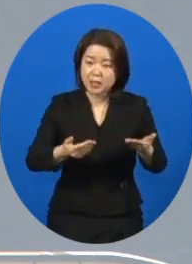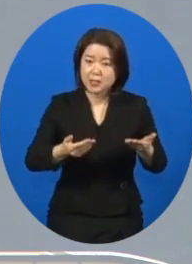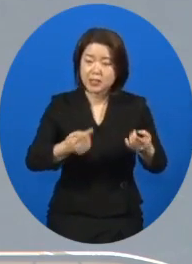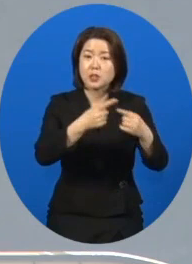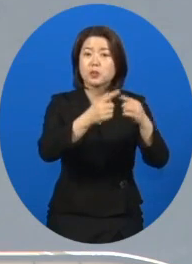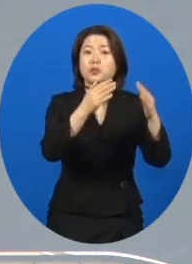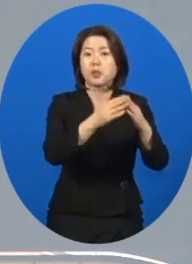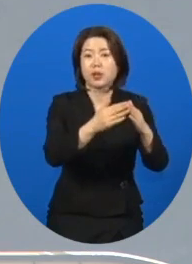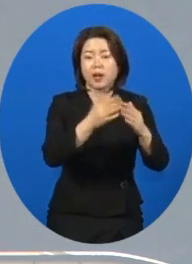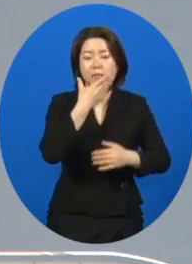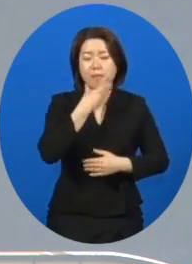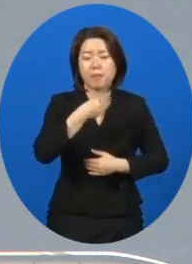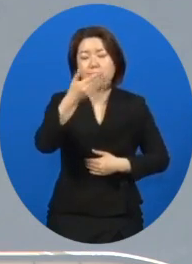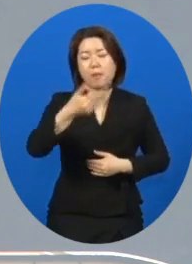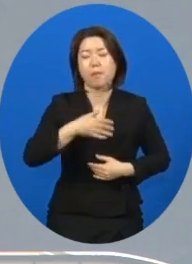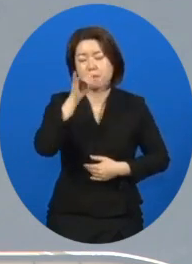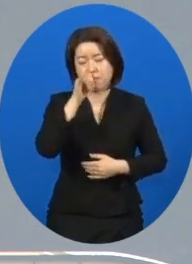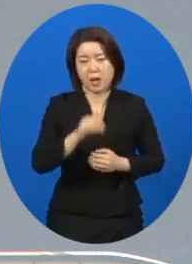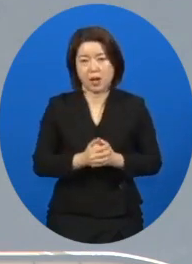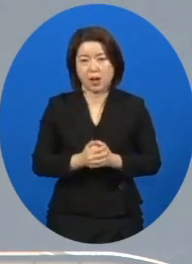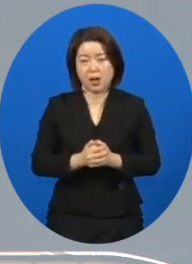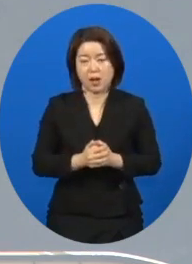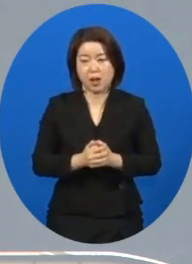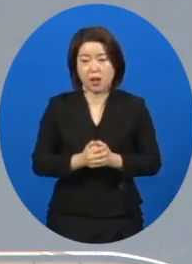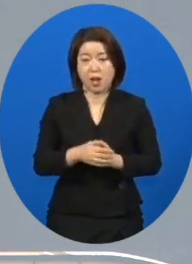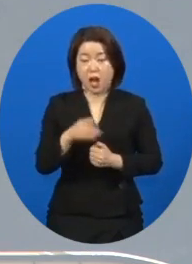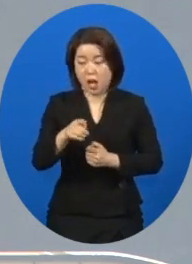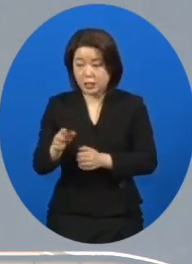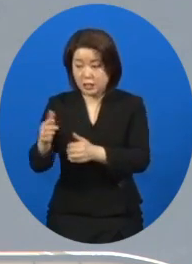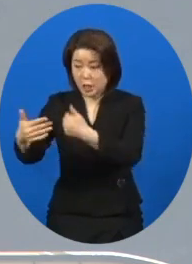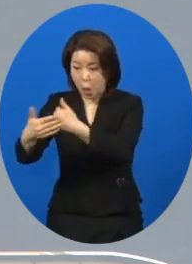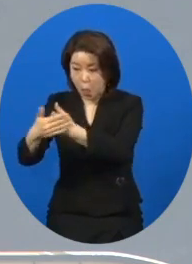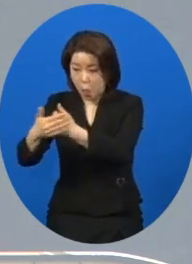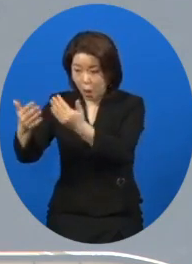받는데 도움을 받은 사람은